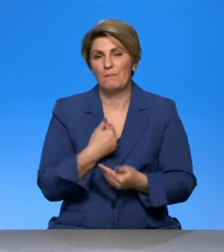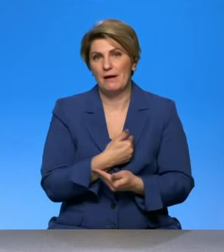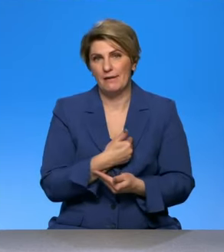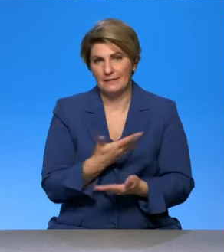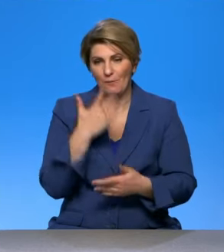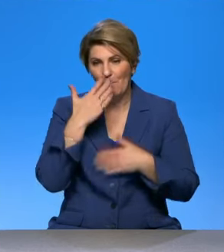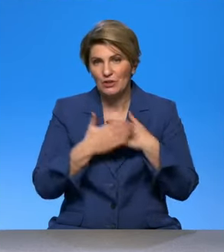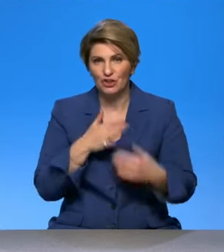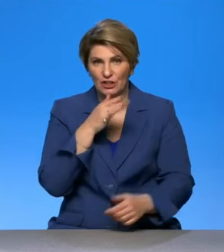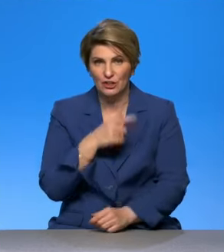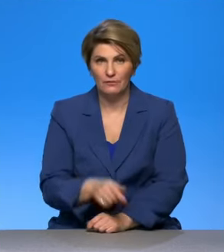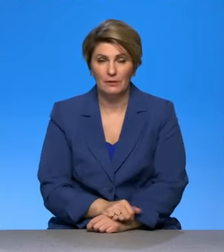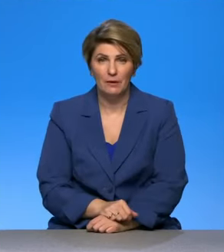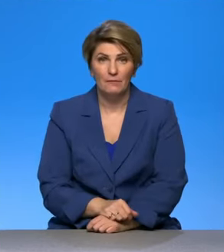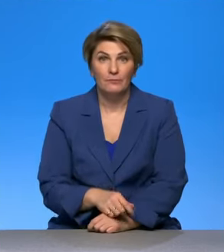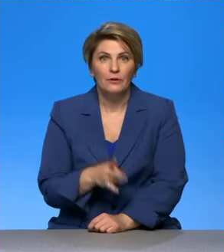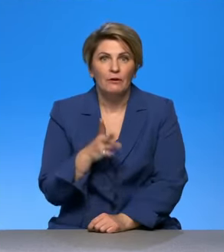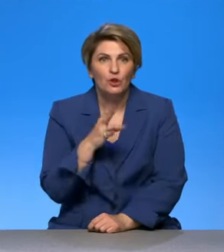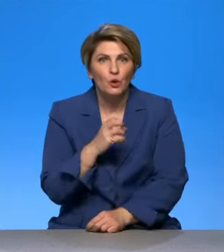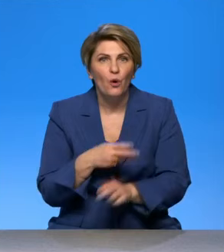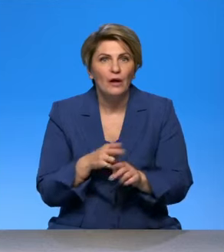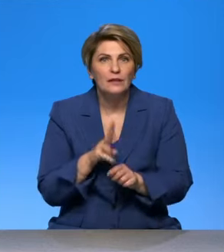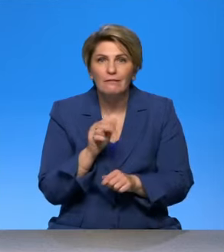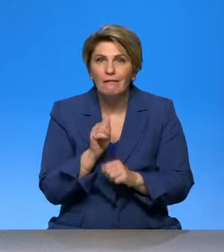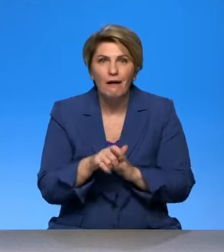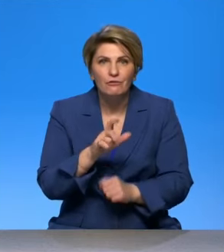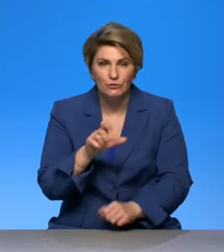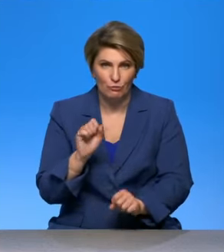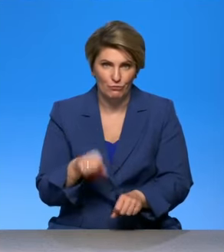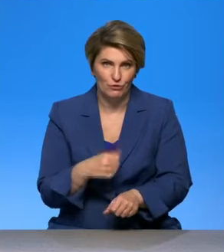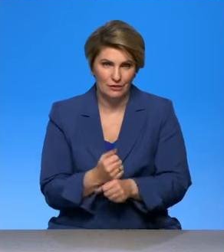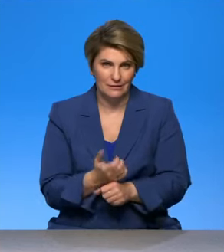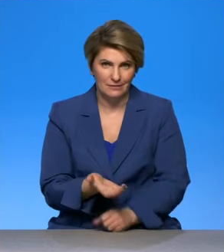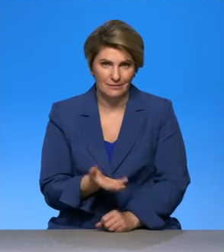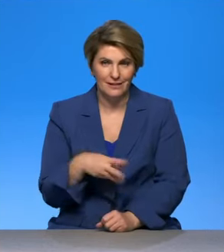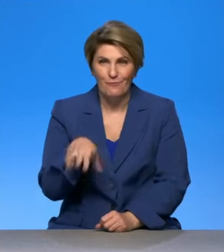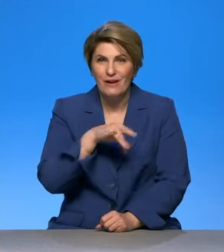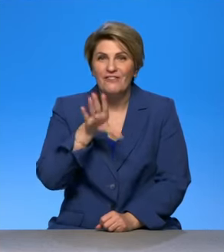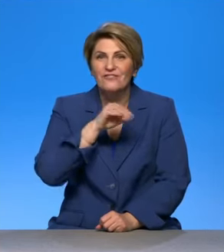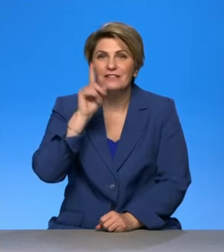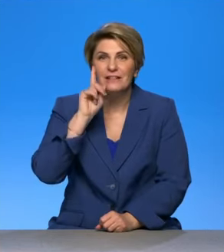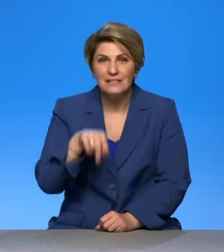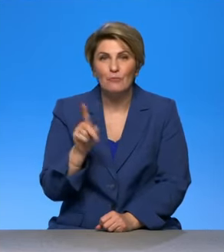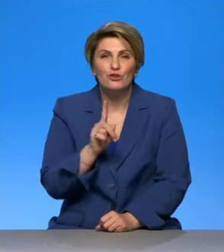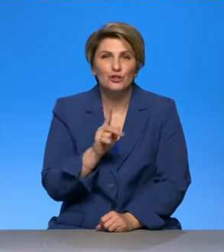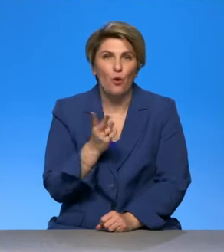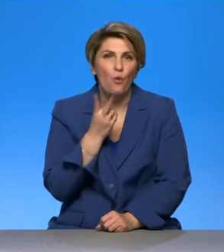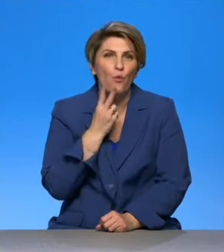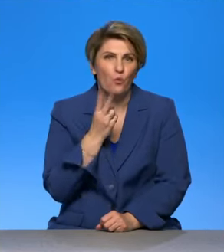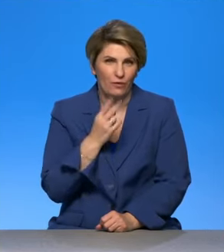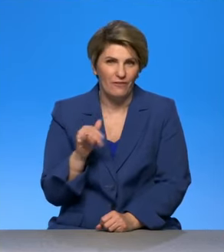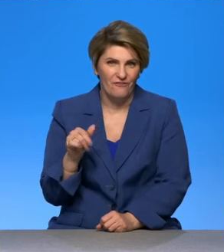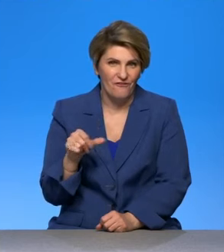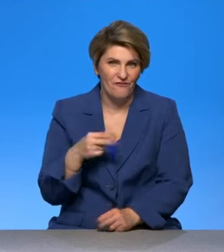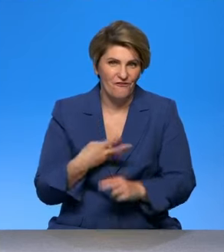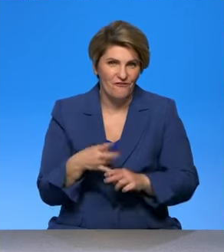что это далеко не каждый человек может сделать. Это сложно. Да, конечно. Потому что все же мы знаем, что курить вредно. Да. И все равно